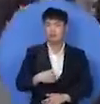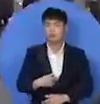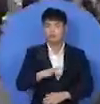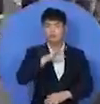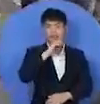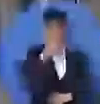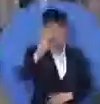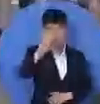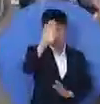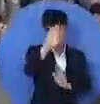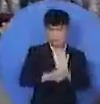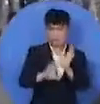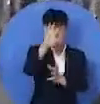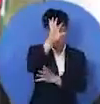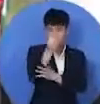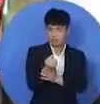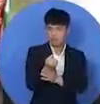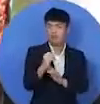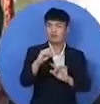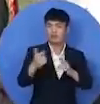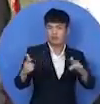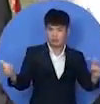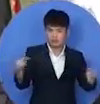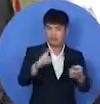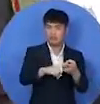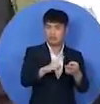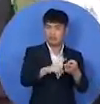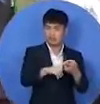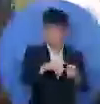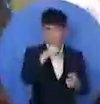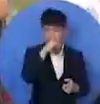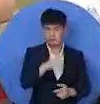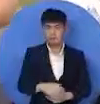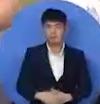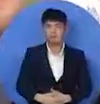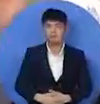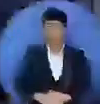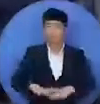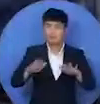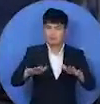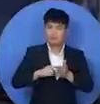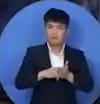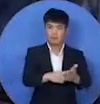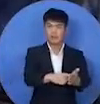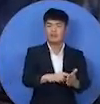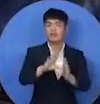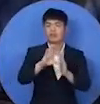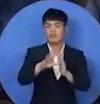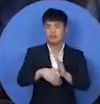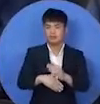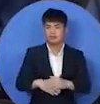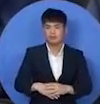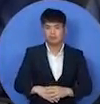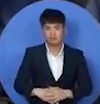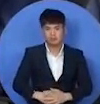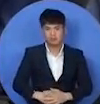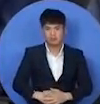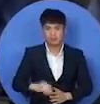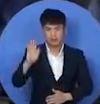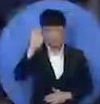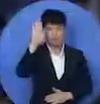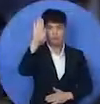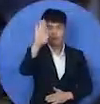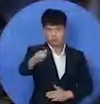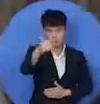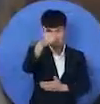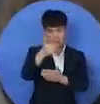이하 월드컵 성공 개최 등 시민이 체감할 수 있는 사업들이 가시화됐습니다. 이번 보고회를 통해 천안시는 상반기